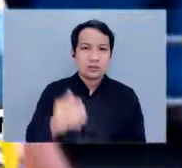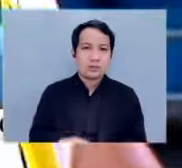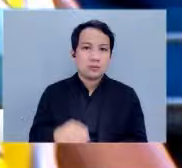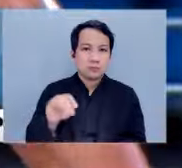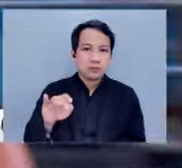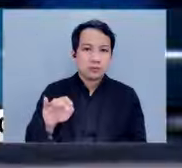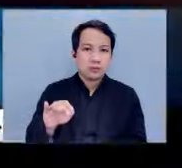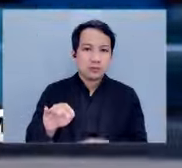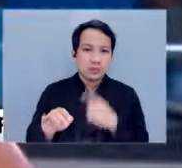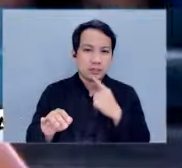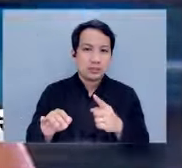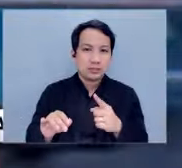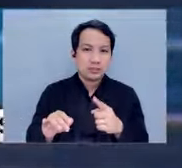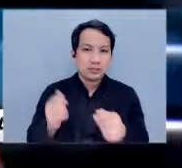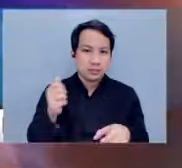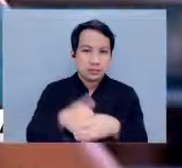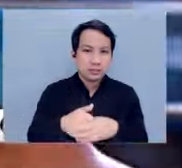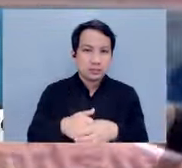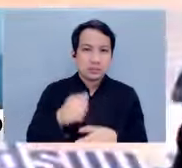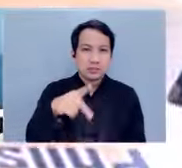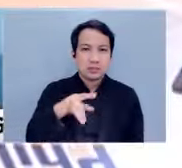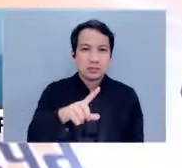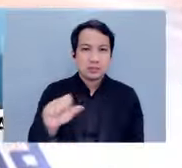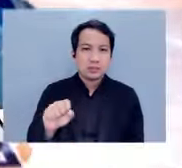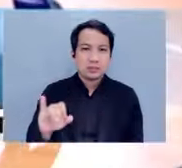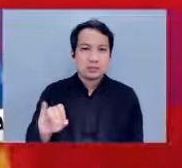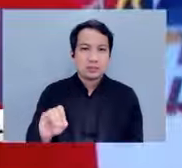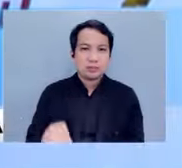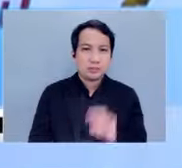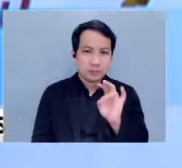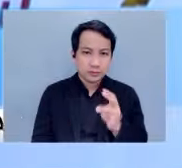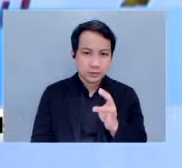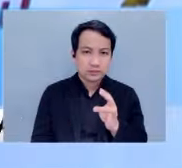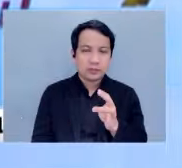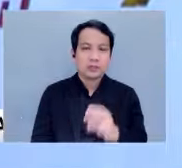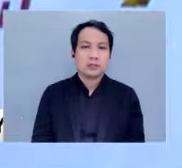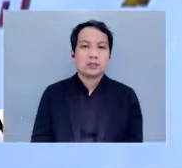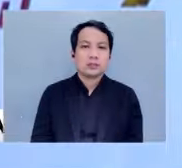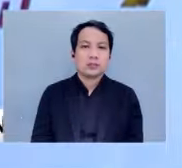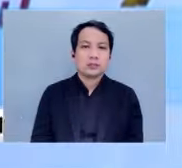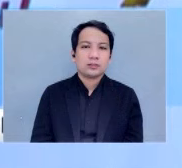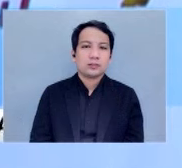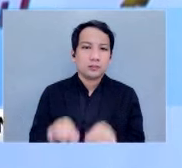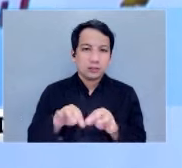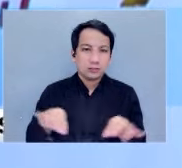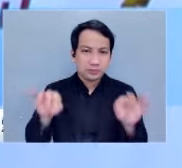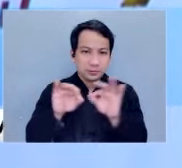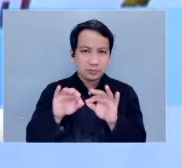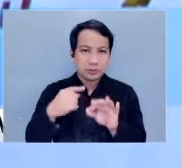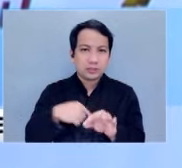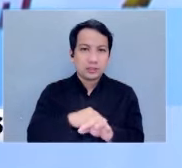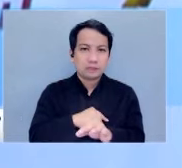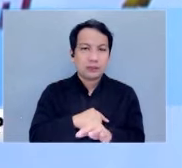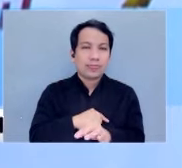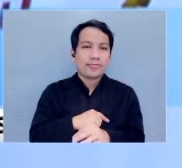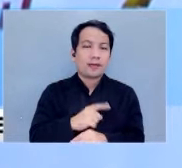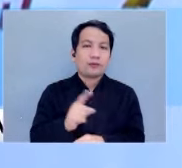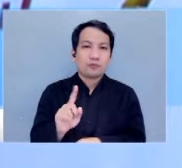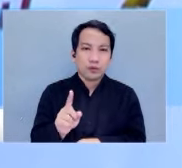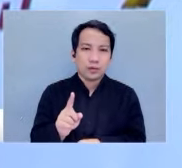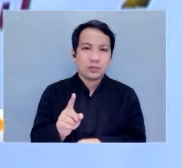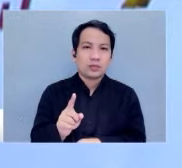Papasok ang Rain or Shine sa playoffs bilang 7th seed. Importante lang yung ano eh, no? Yung